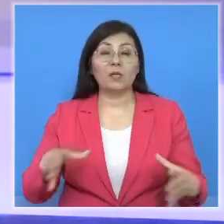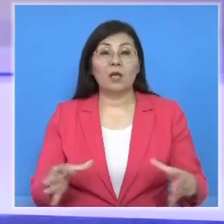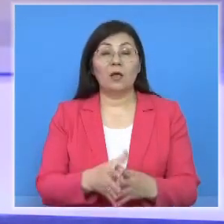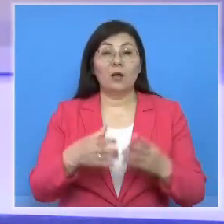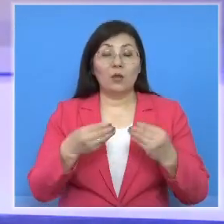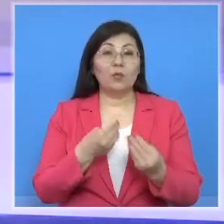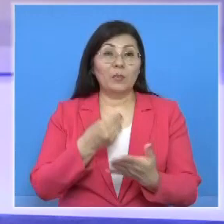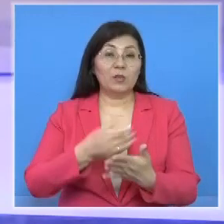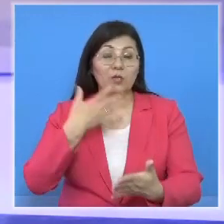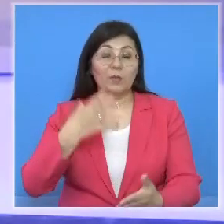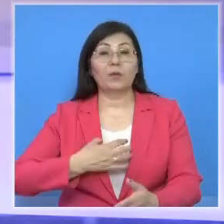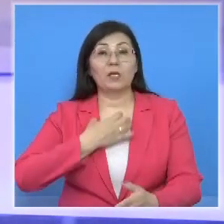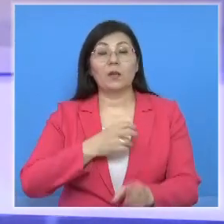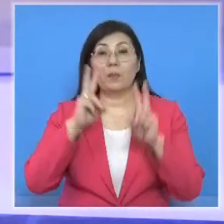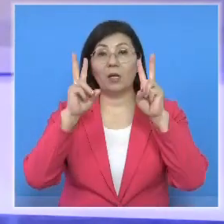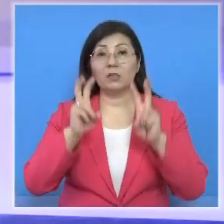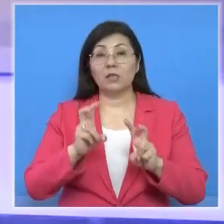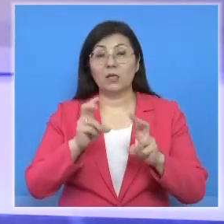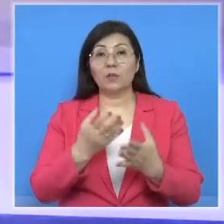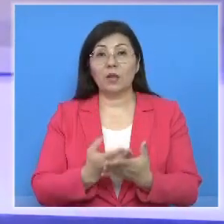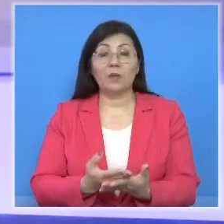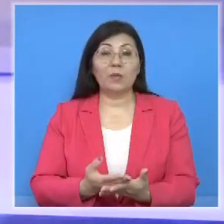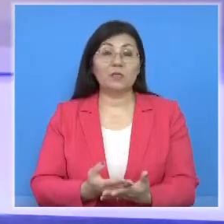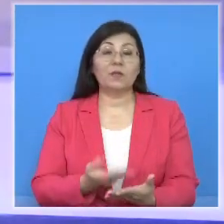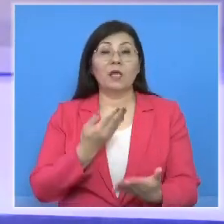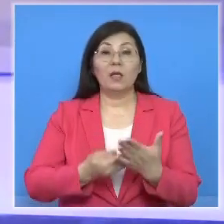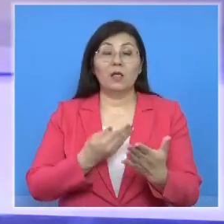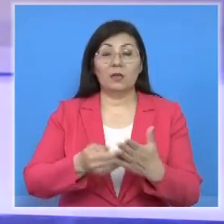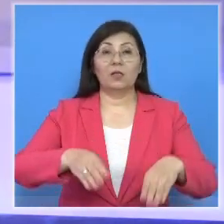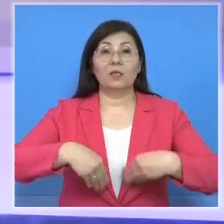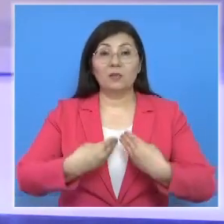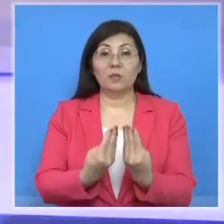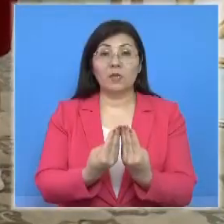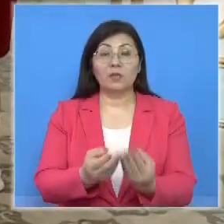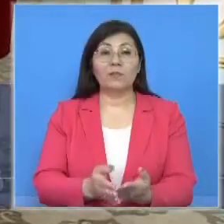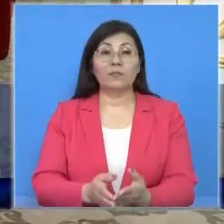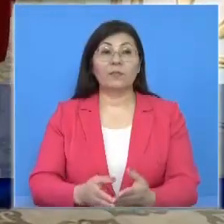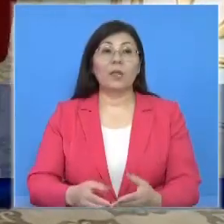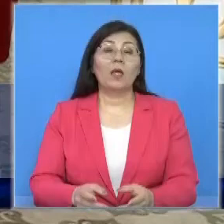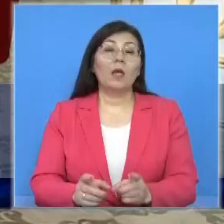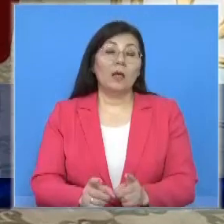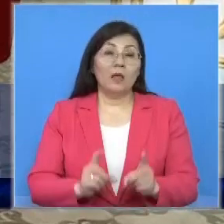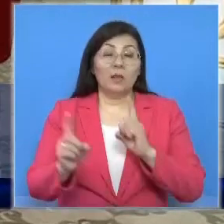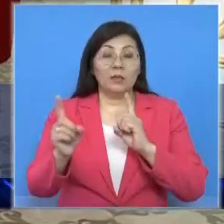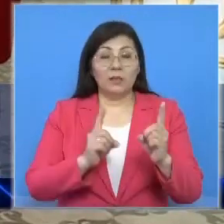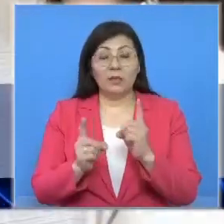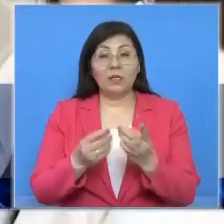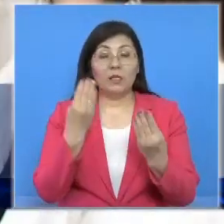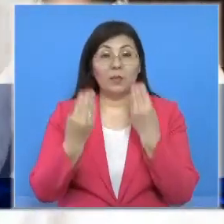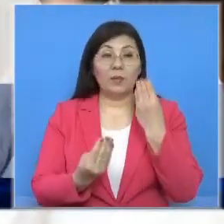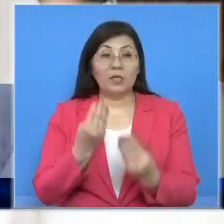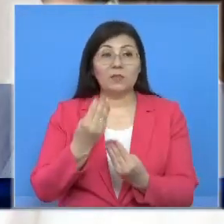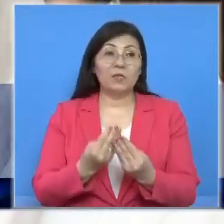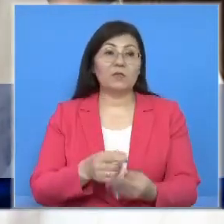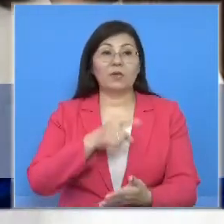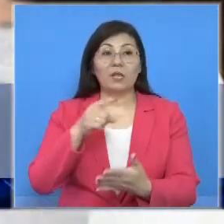бала тәрбиесі секілді маңызды тақырыптар аясында кәсіби кеңес берілді. Семинар-тренинг барысында денсаулығына байланысты